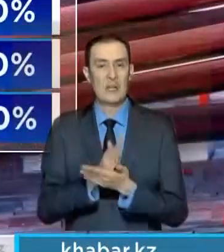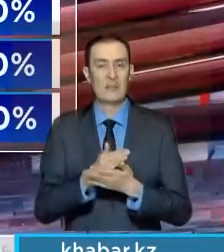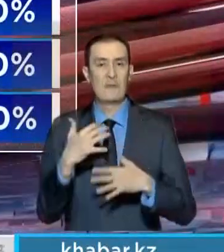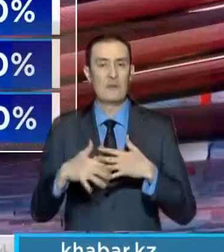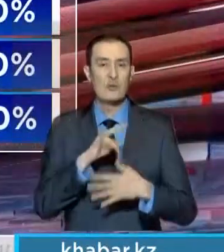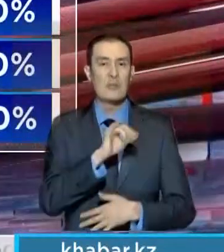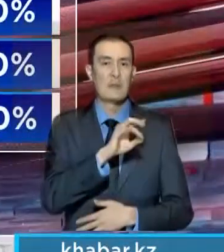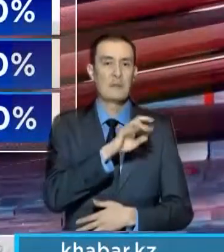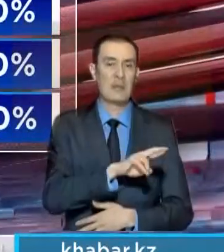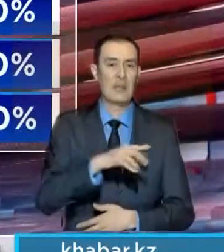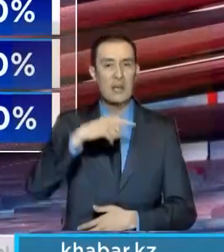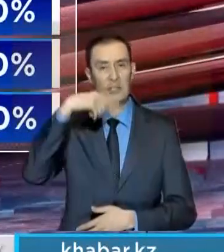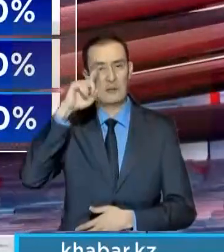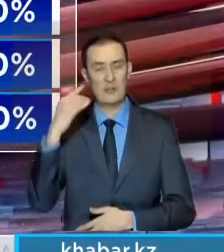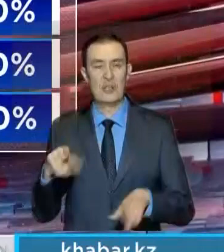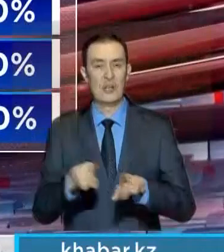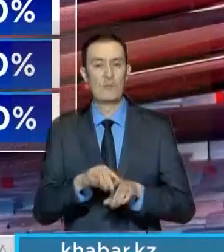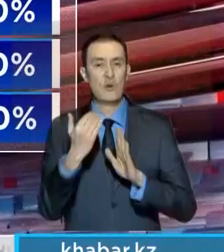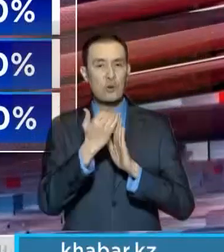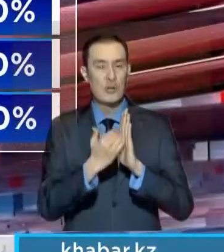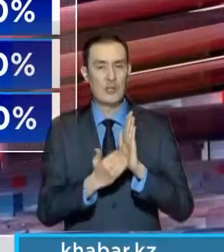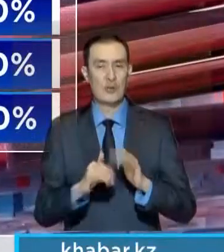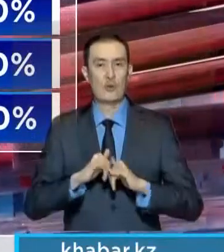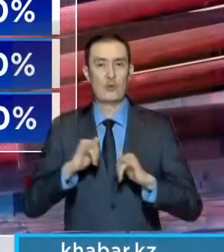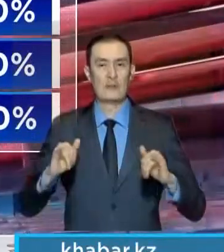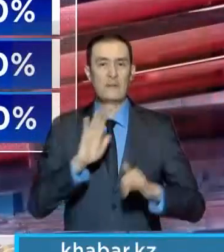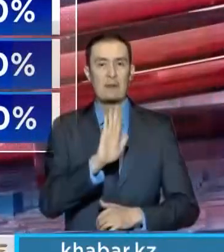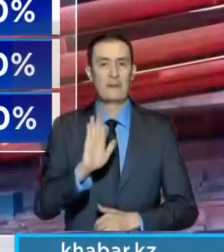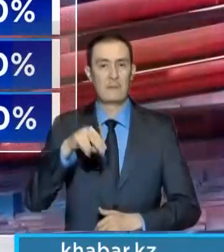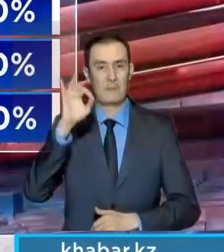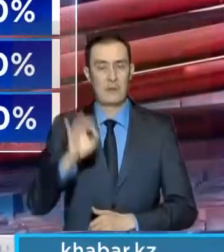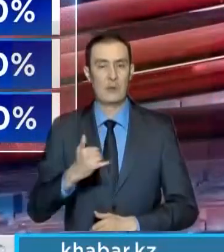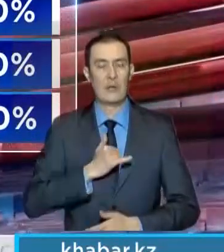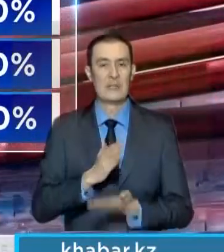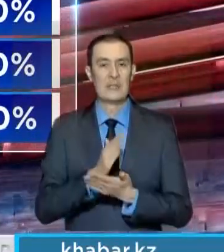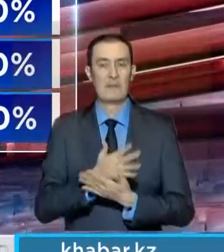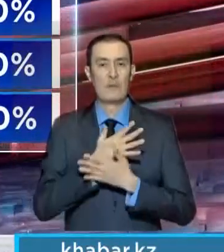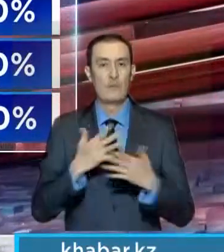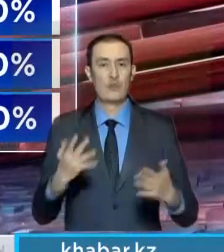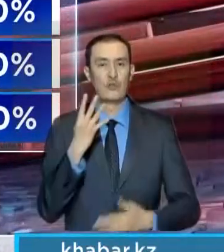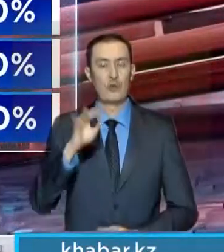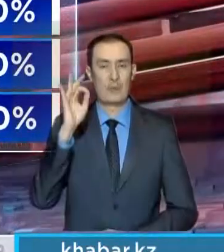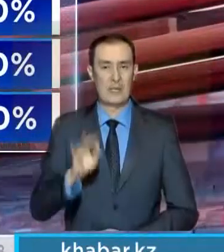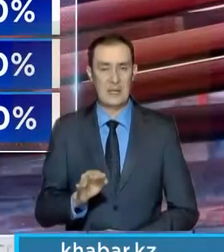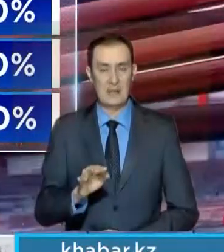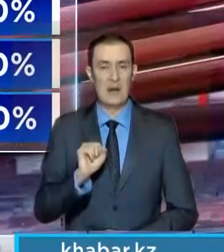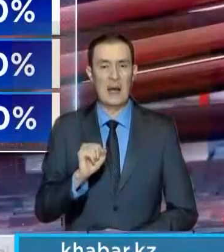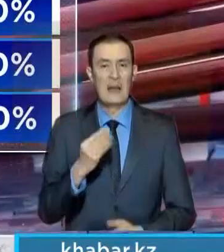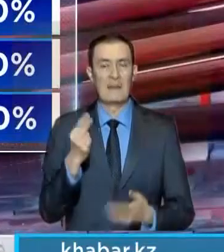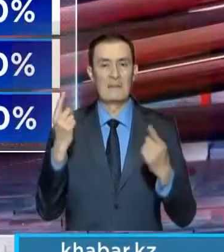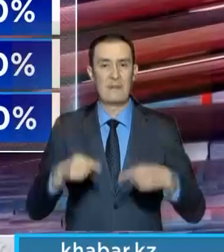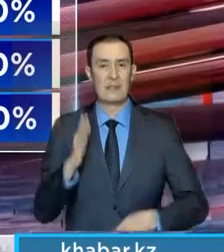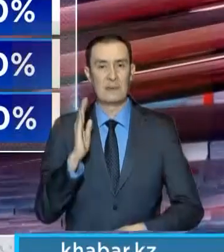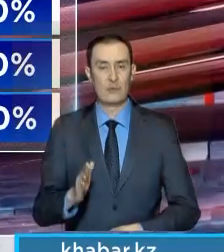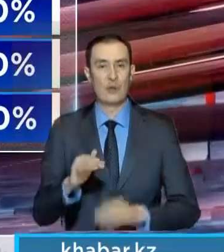между Намибии и Азербайджаном также Согласно рейтингу рост ВВП на этот год в нашей стране составит чуть больше 4% а инфляция будет